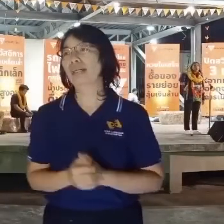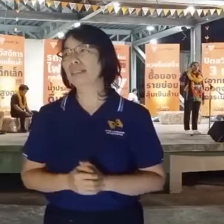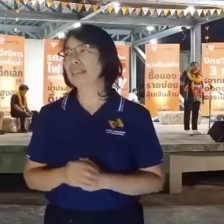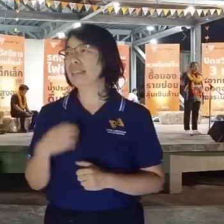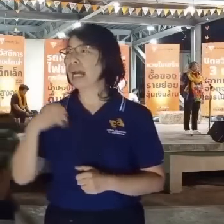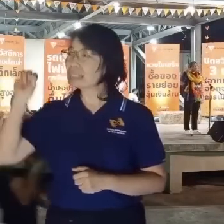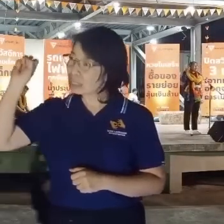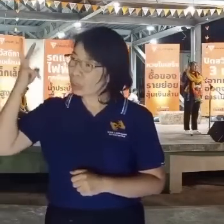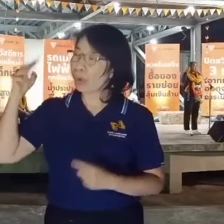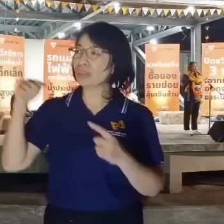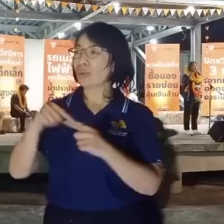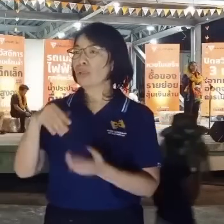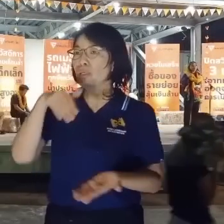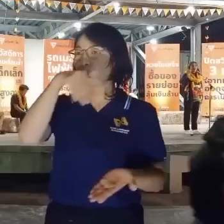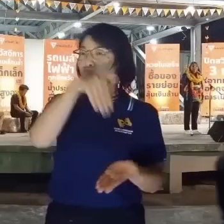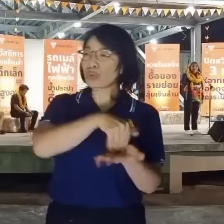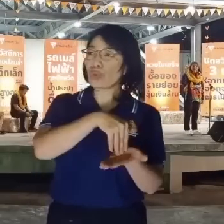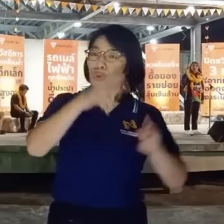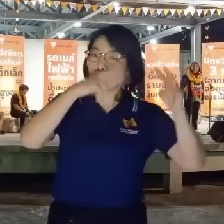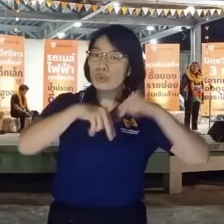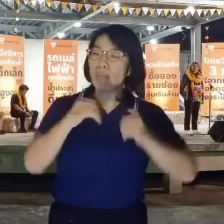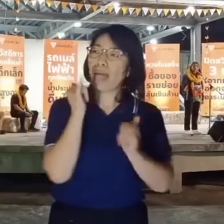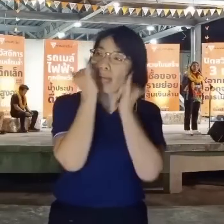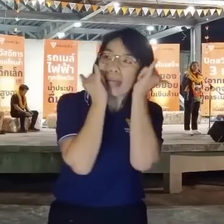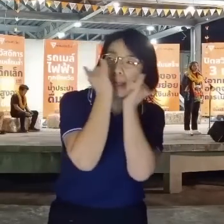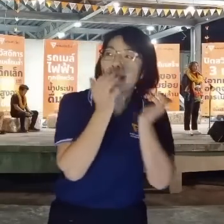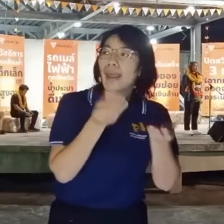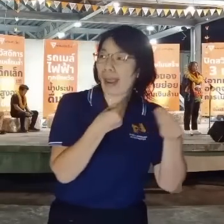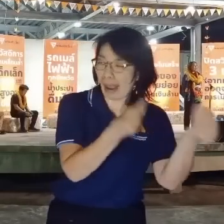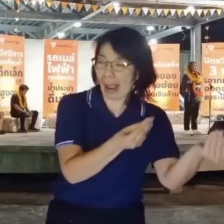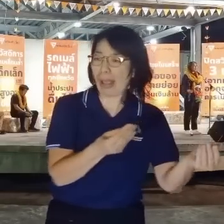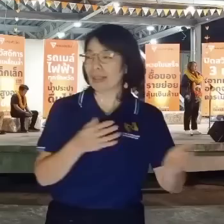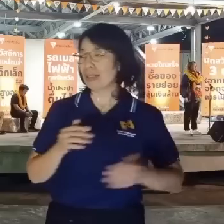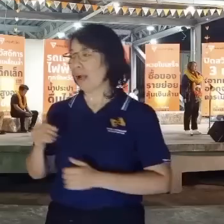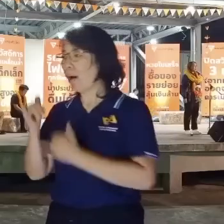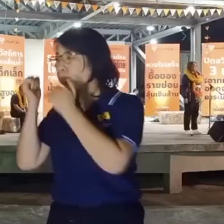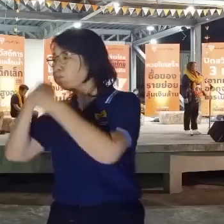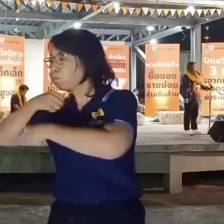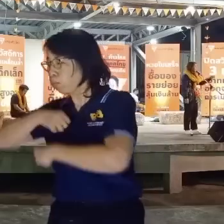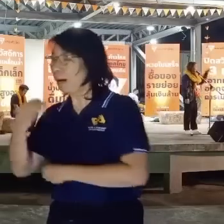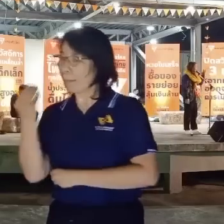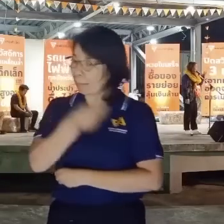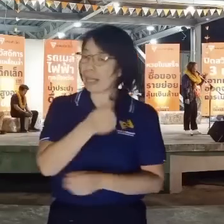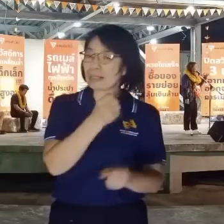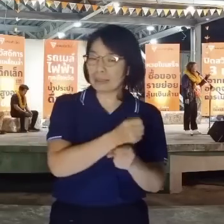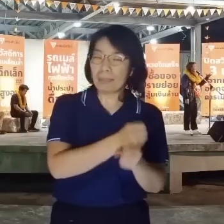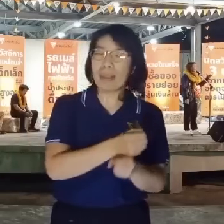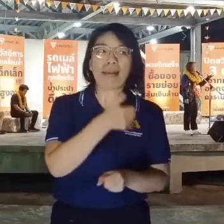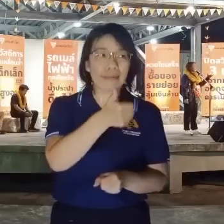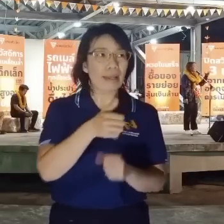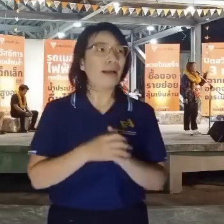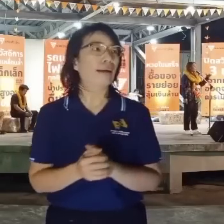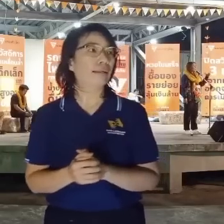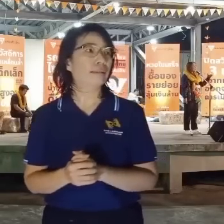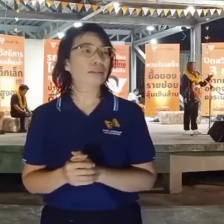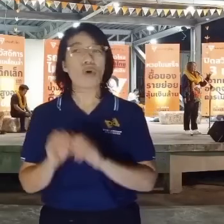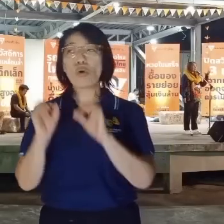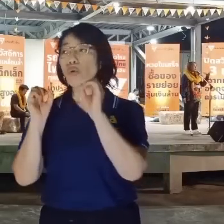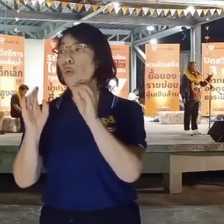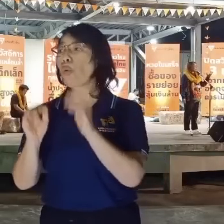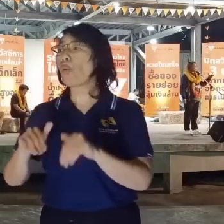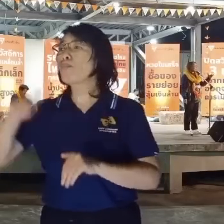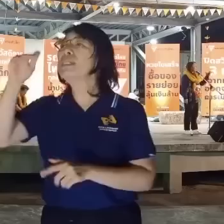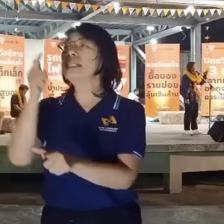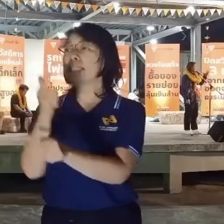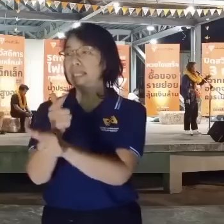เกี่ยวกับศูนย์ดูแลเด็กอ่อนเราสามารถสร้างงานของผู้ดูแลเด็กอ่อนได้เราสามารถสร้างงานจากครูพี่เลี้ยงที่